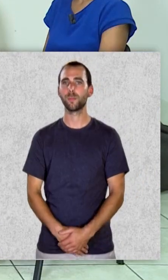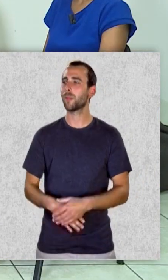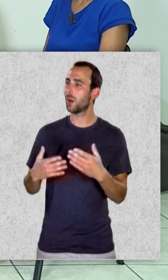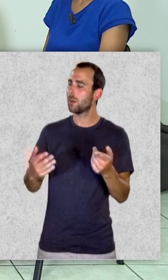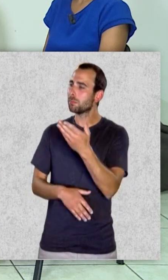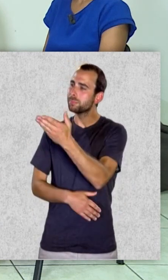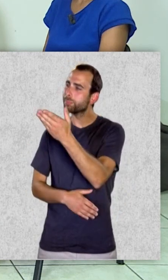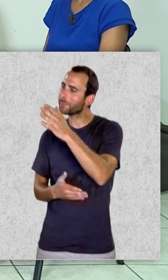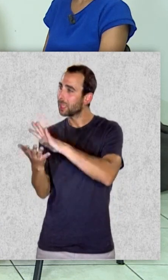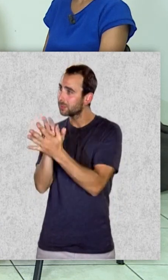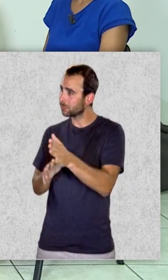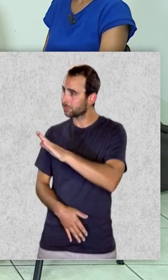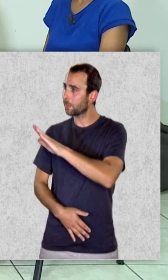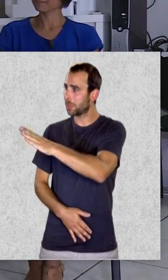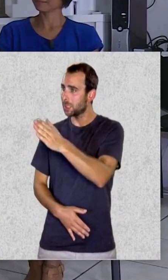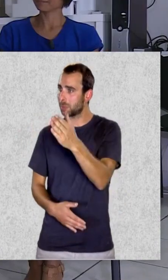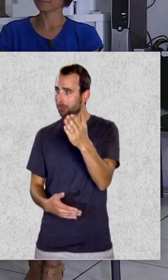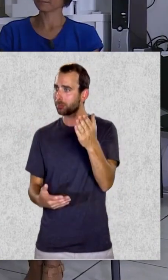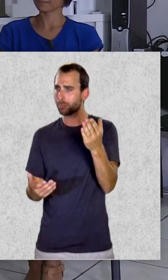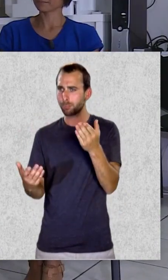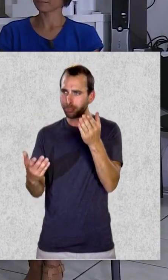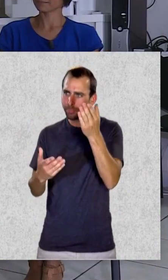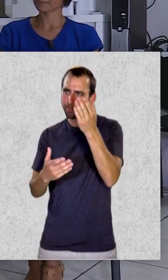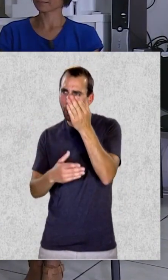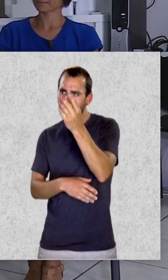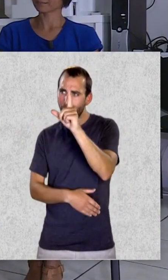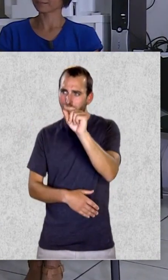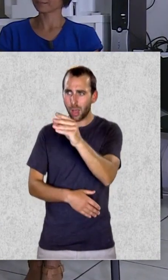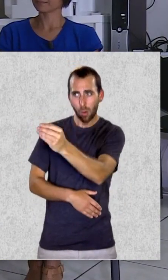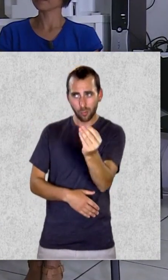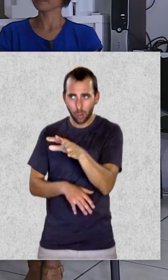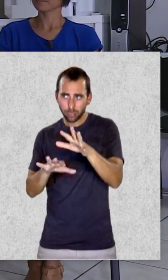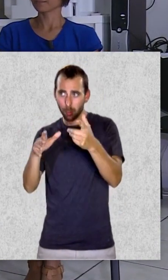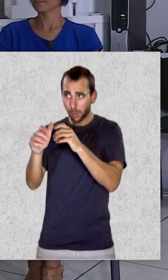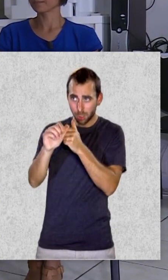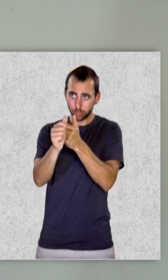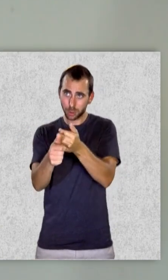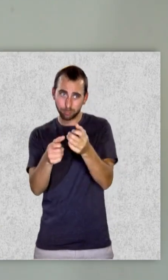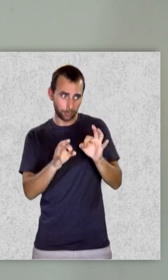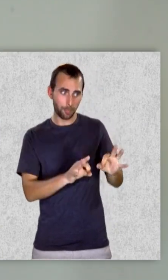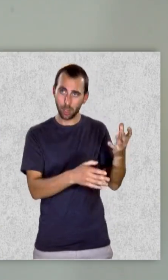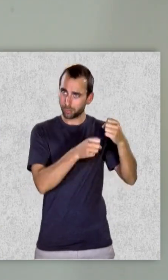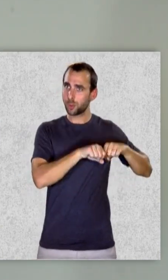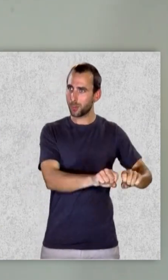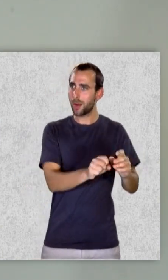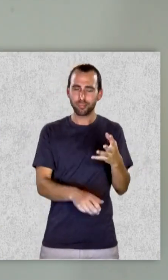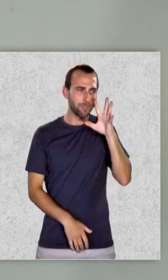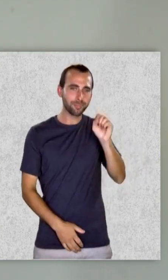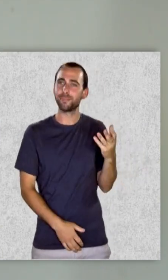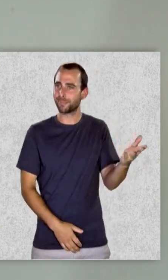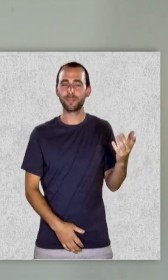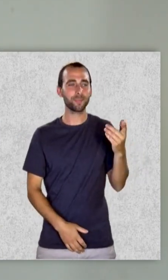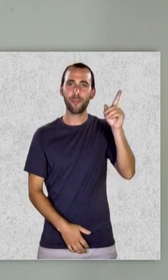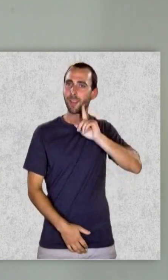Alors, comme les jumelles, votre association s'occupe d'une vingtaine d'enfants, comme vous l'avez dit tout à l'heure. On l'a vu, les filles